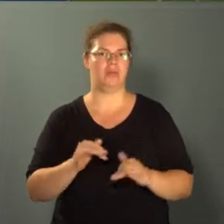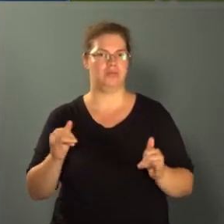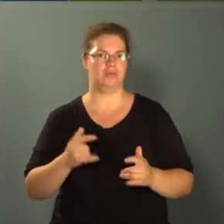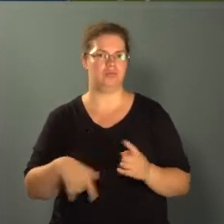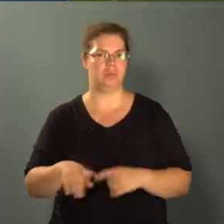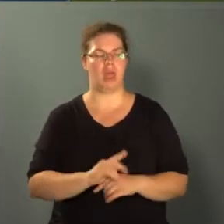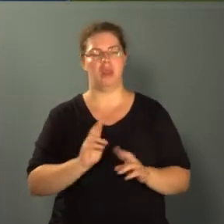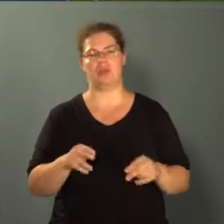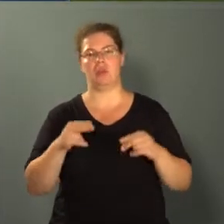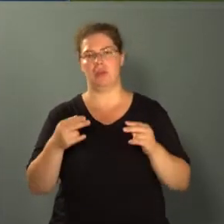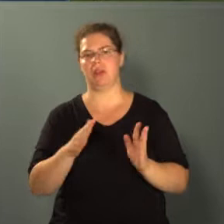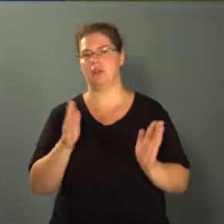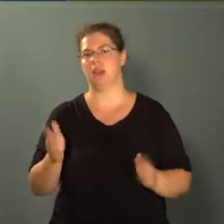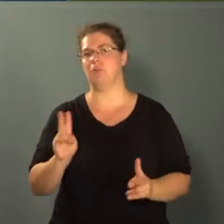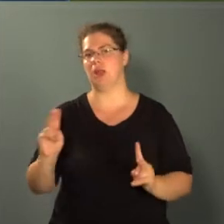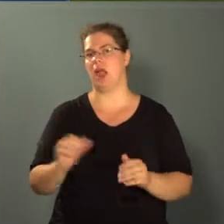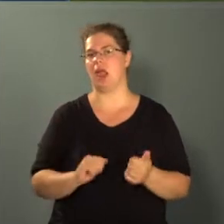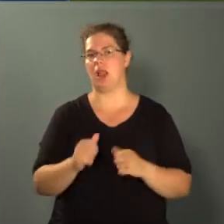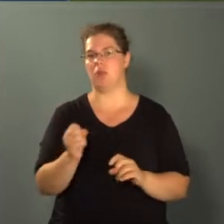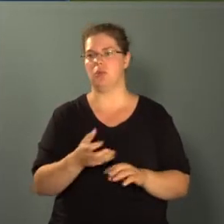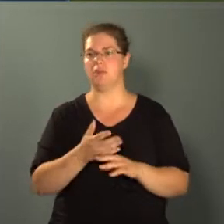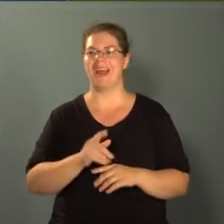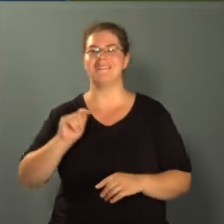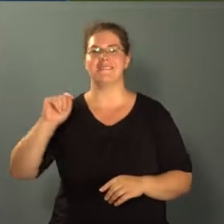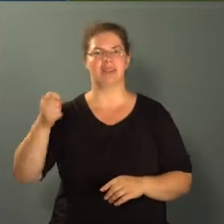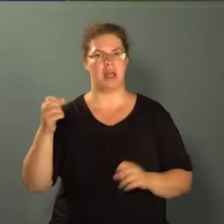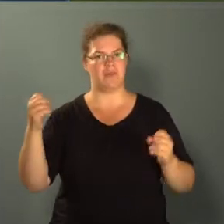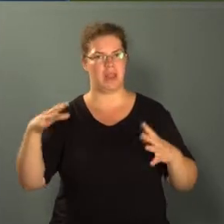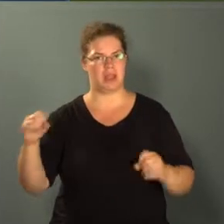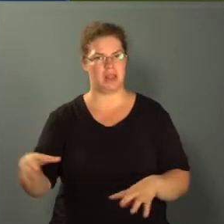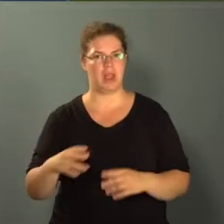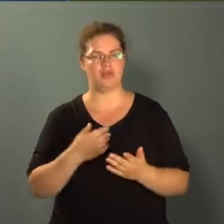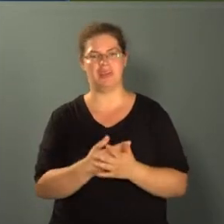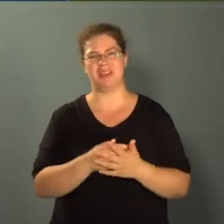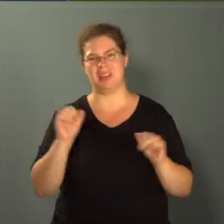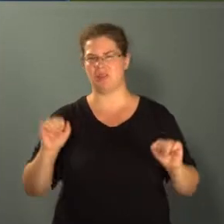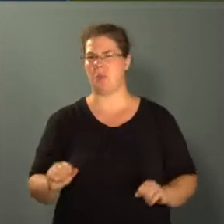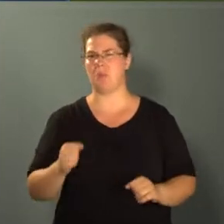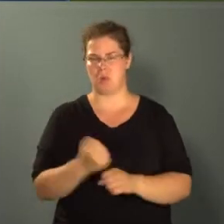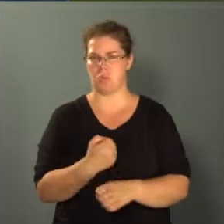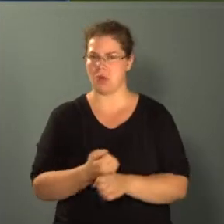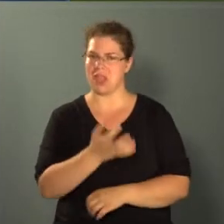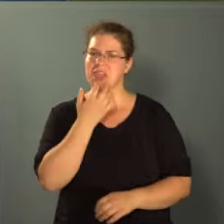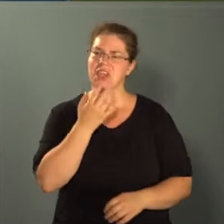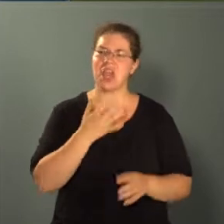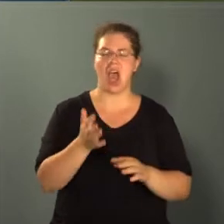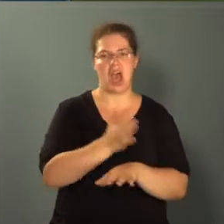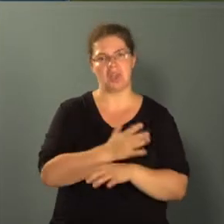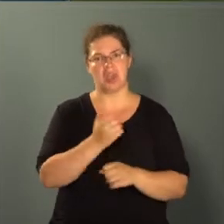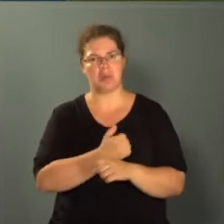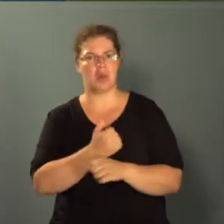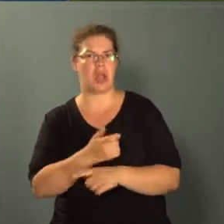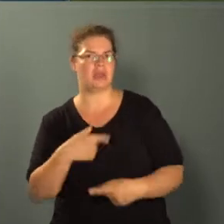szezonban elő kell teremtenünk azt, hogy villanyvilágítás is legyen itt a stadionban, ami komoly munkát igényel,